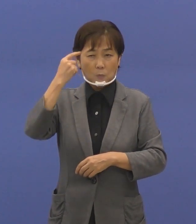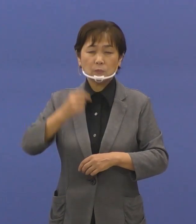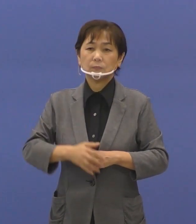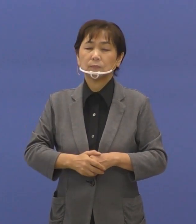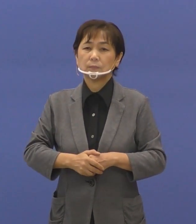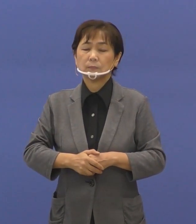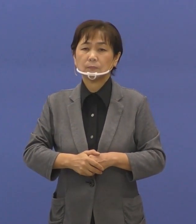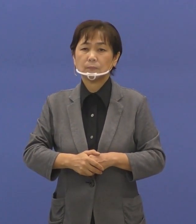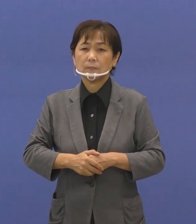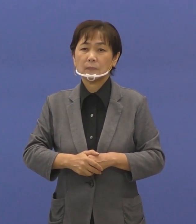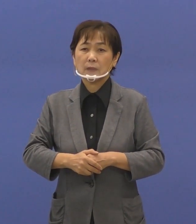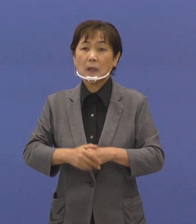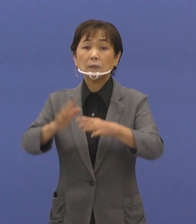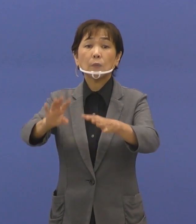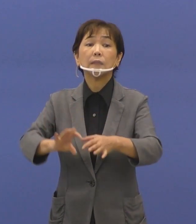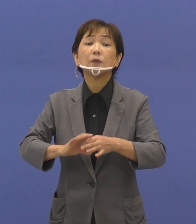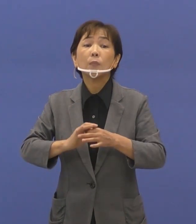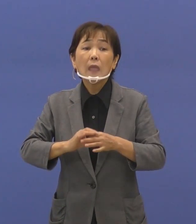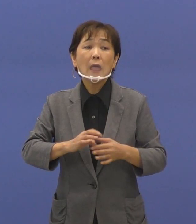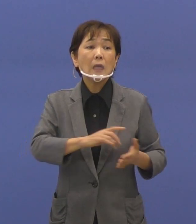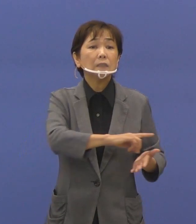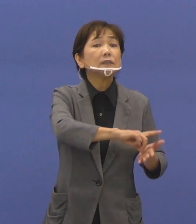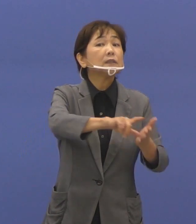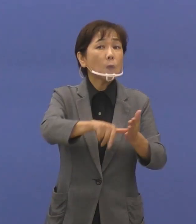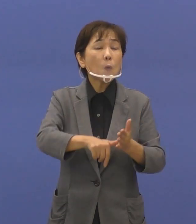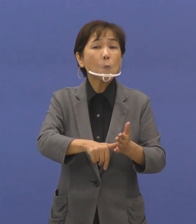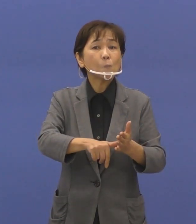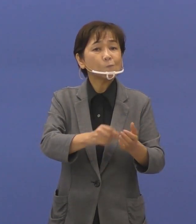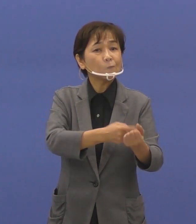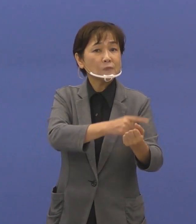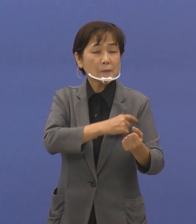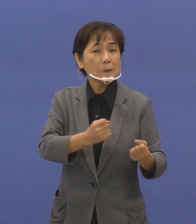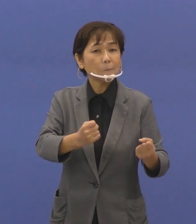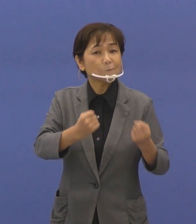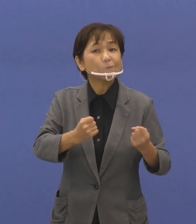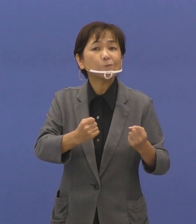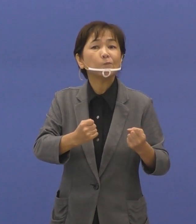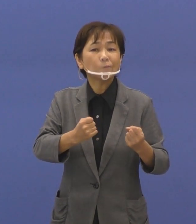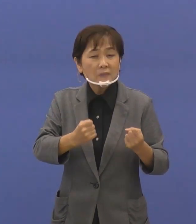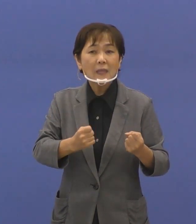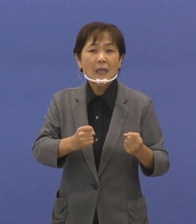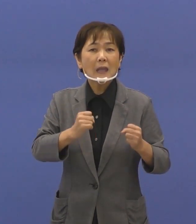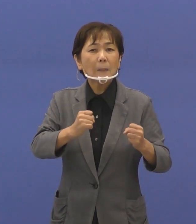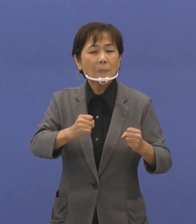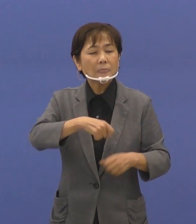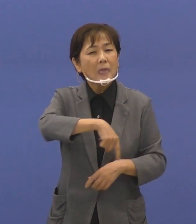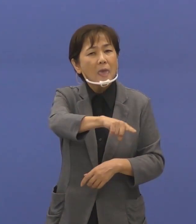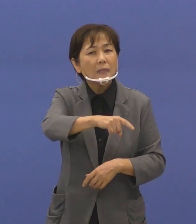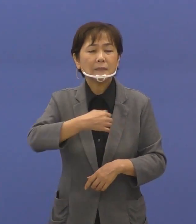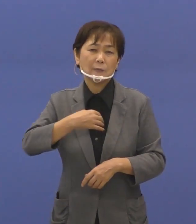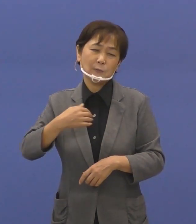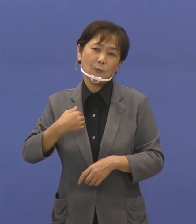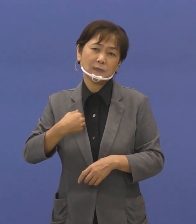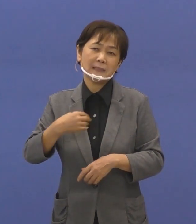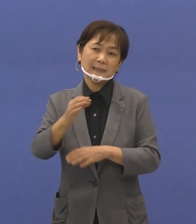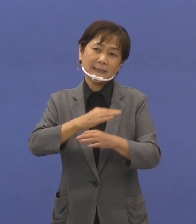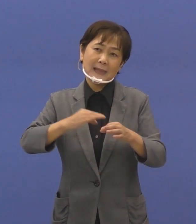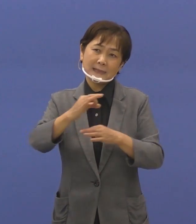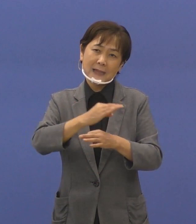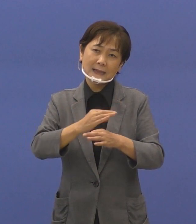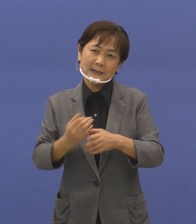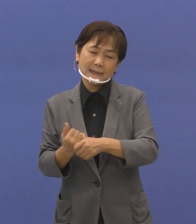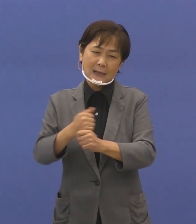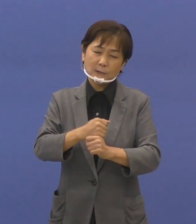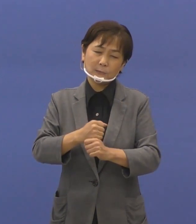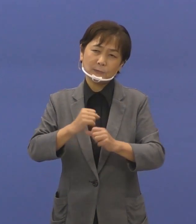地方がリードしていくような日本経済の回復をお願いしたいということ、